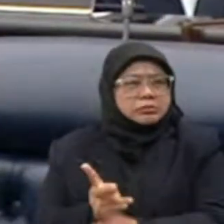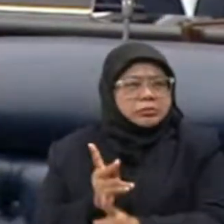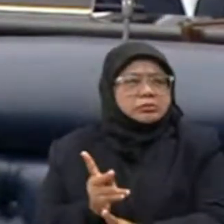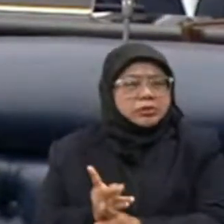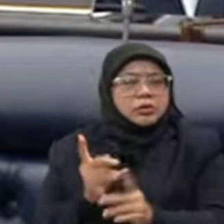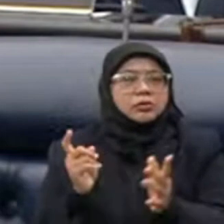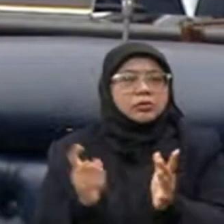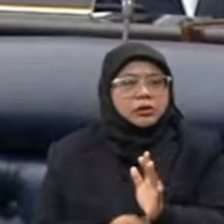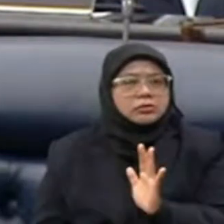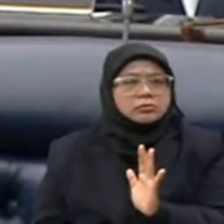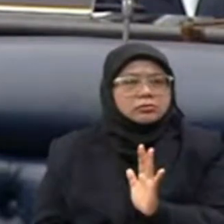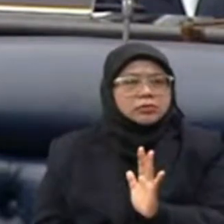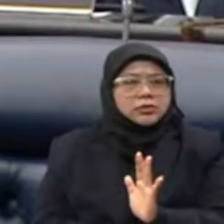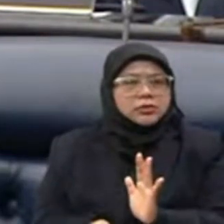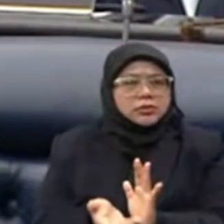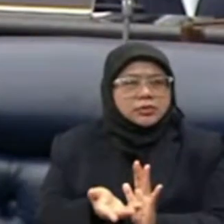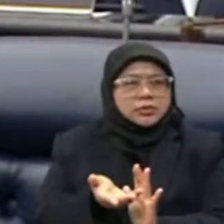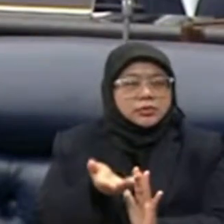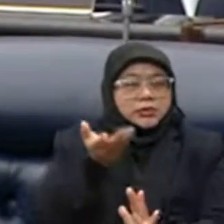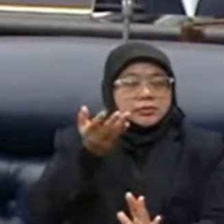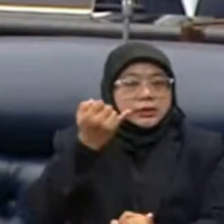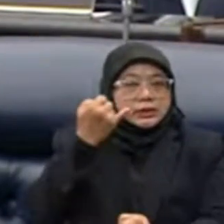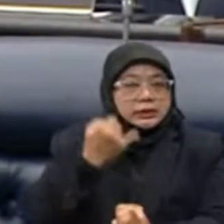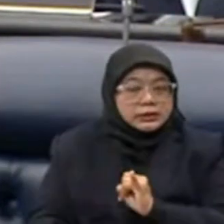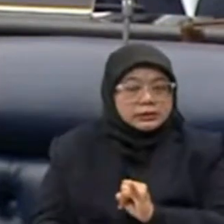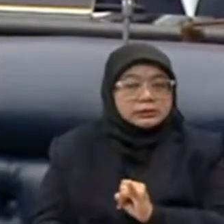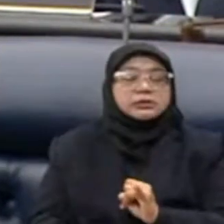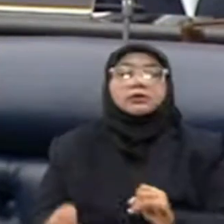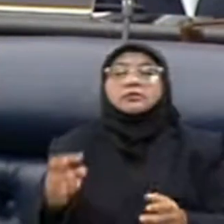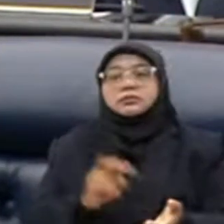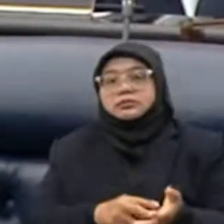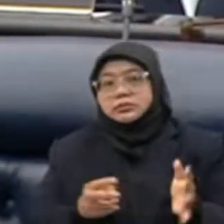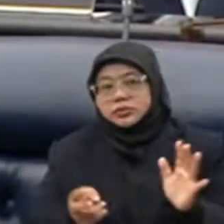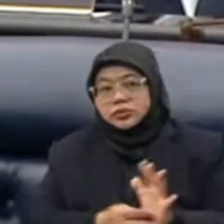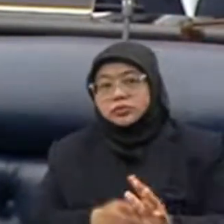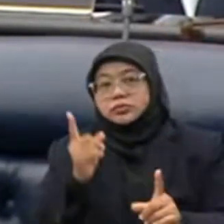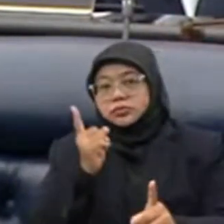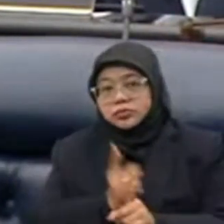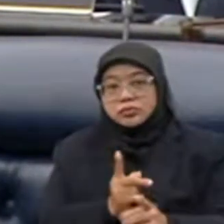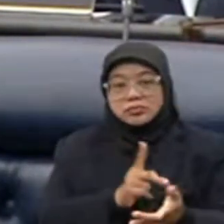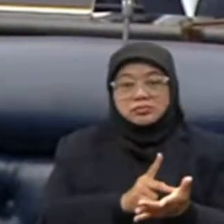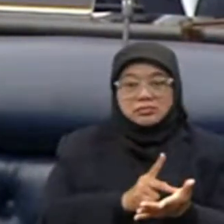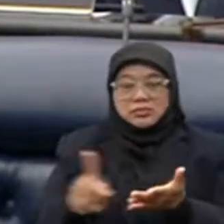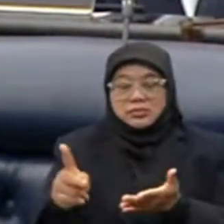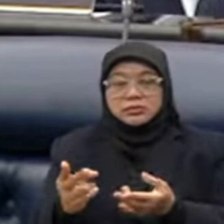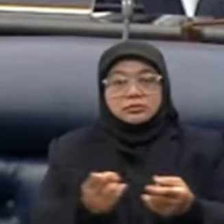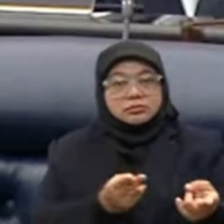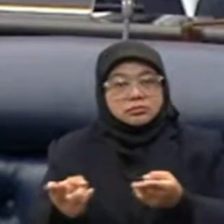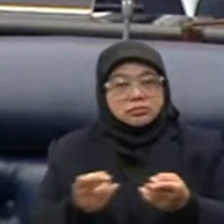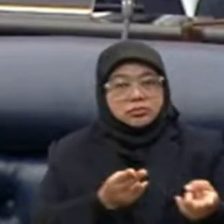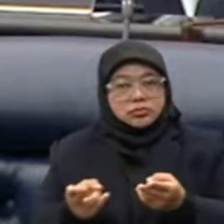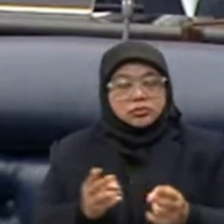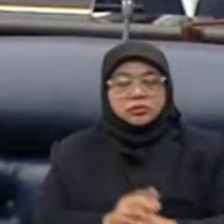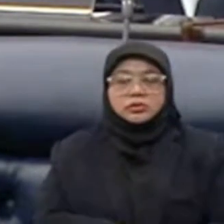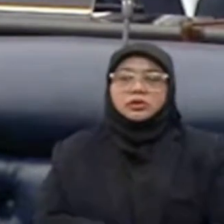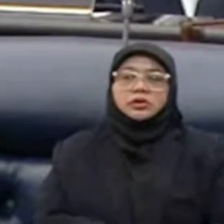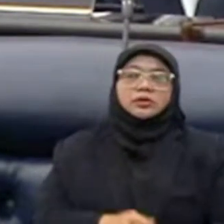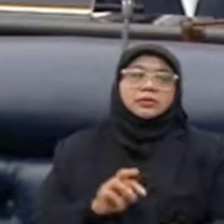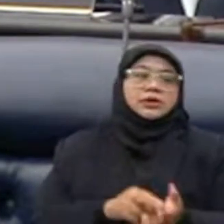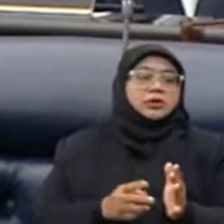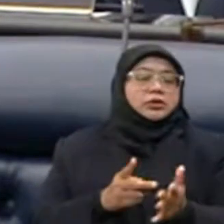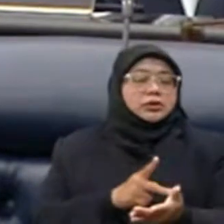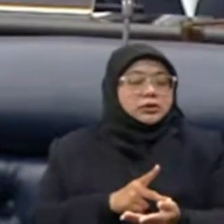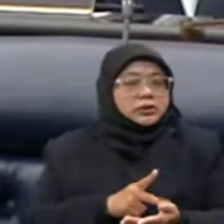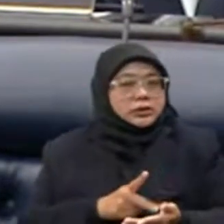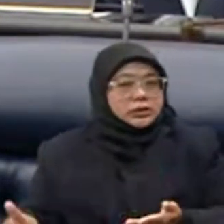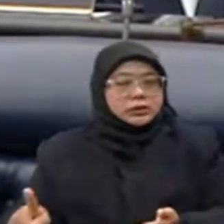akan meningkat akhirnya kita akan sampai satu peringkat bahwa even pembelanjaan mengurus ini juga tidak dapat ditampung